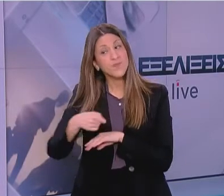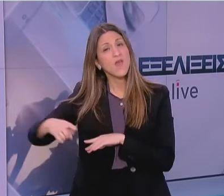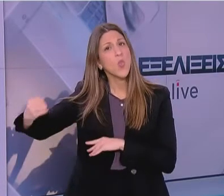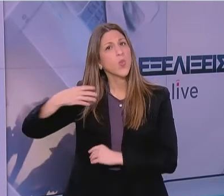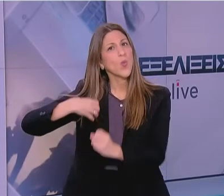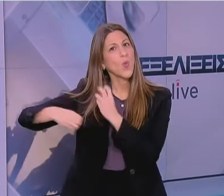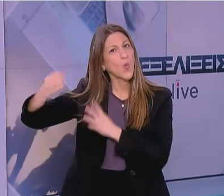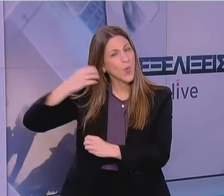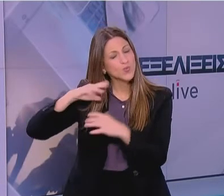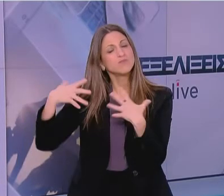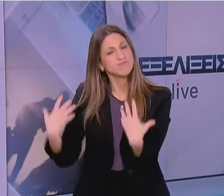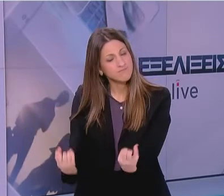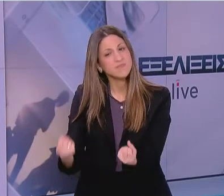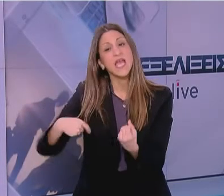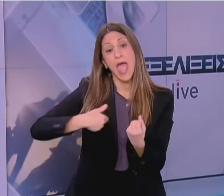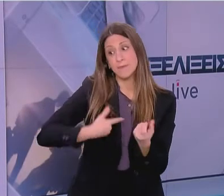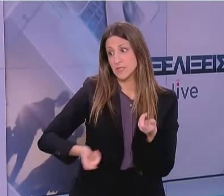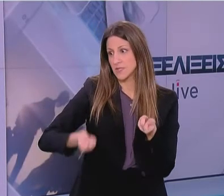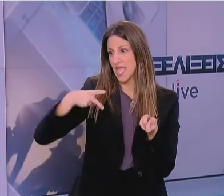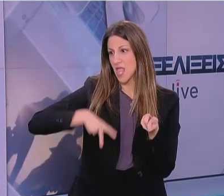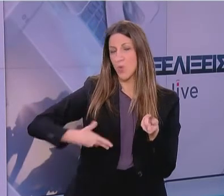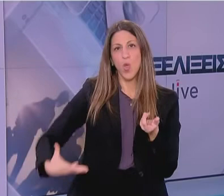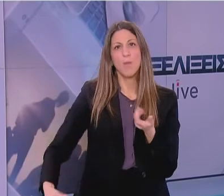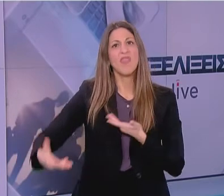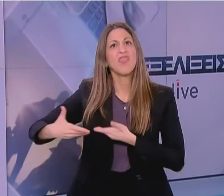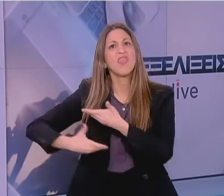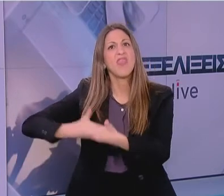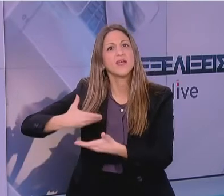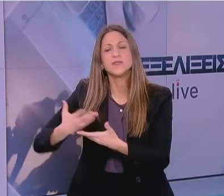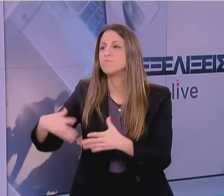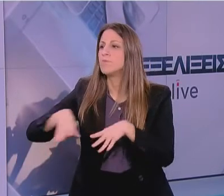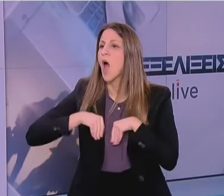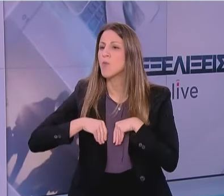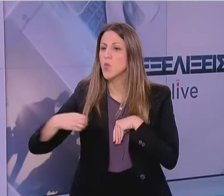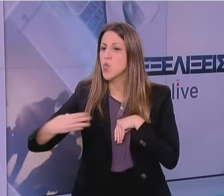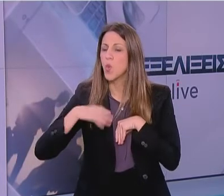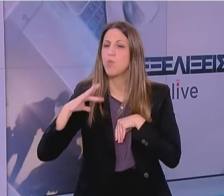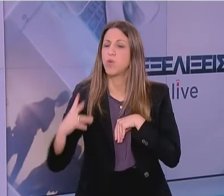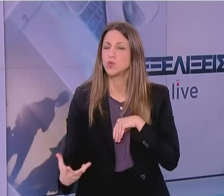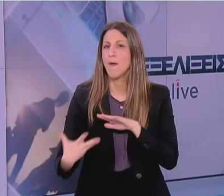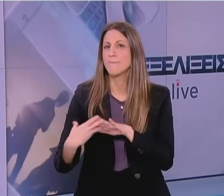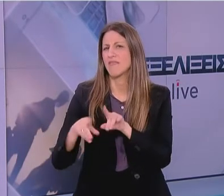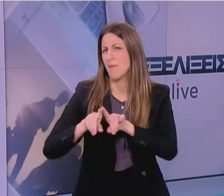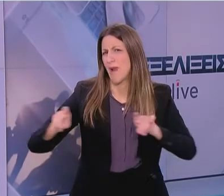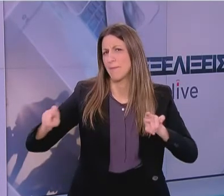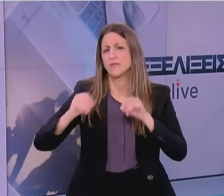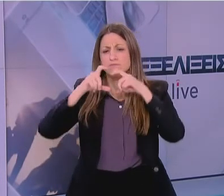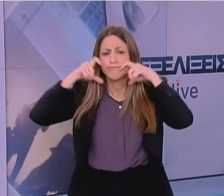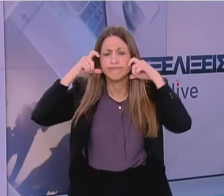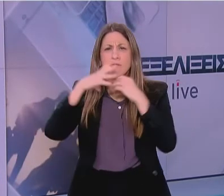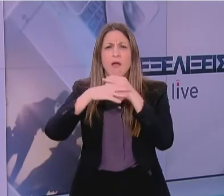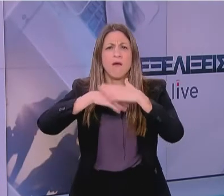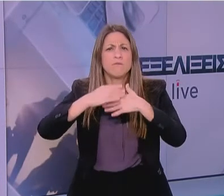δωρεών έχει ήδη συσταθεί στο Υπουργείο Υγείας μια ταχεία και διαφανής διαδικασία αποδοχής των δωρεών, τόσο σε είδος, για παράδειγμα υγειονομικού